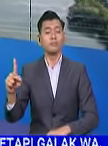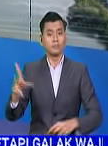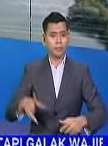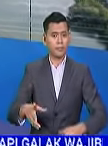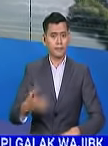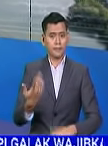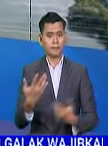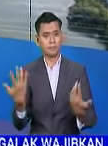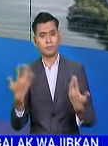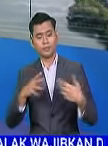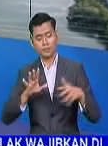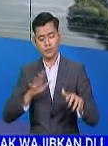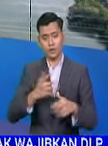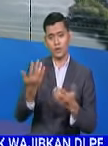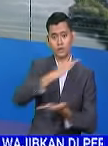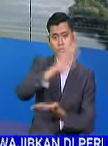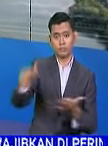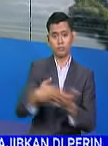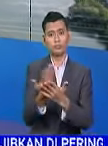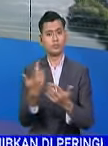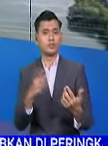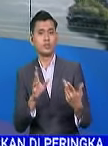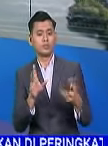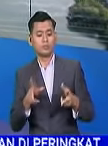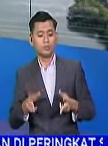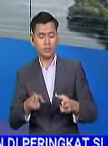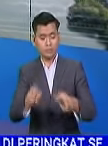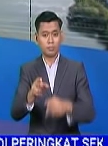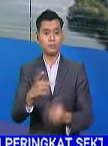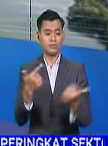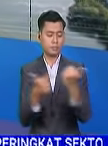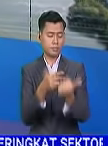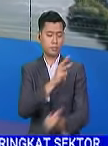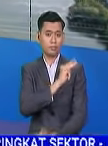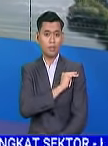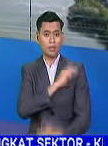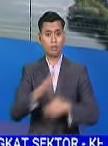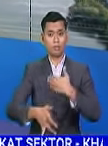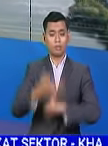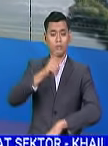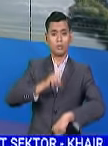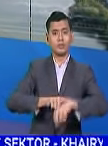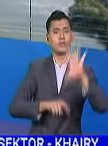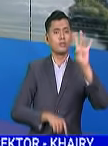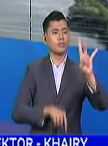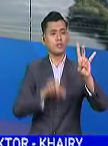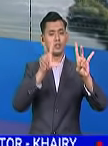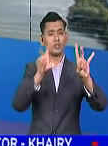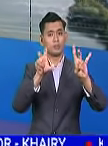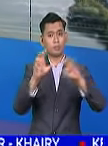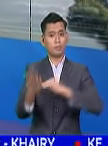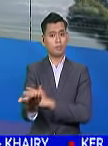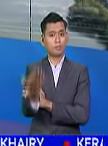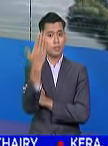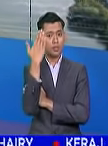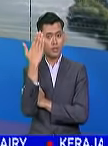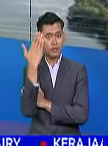peserta disempurnakan Timbalan Ketua Menteri Datuk Dr. Joachim Gunsalam seawal 7.30 pagi di